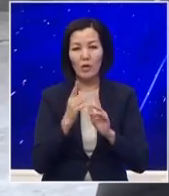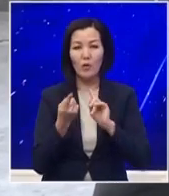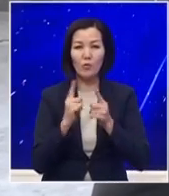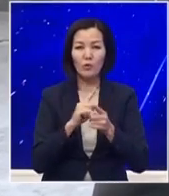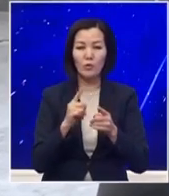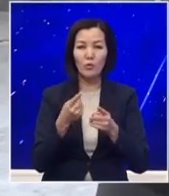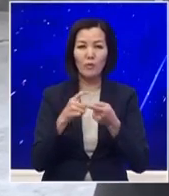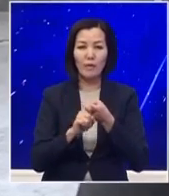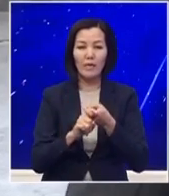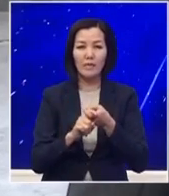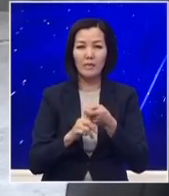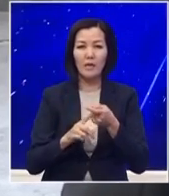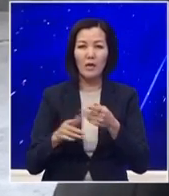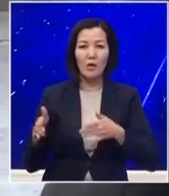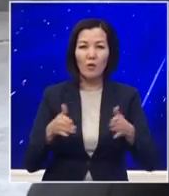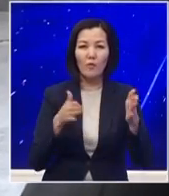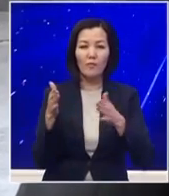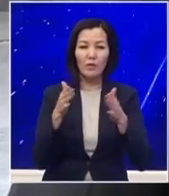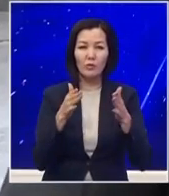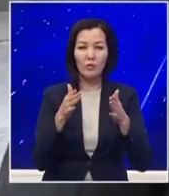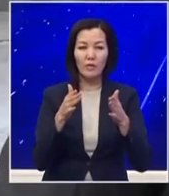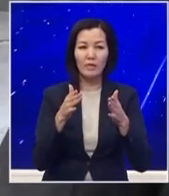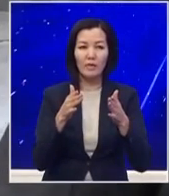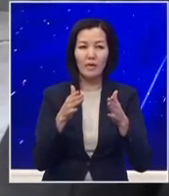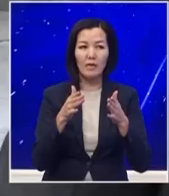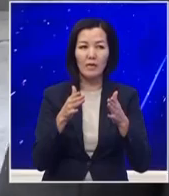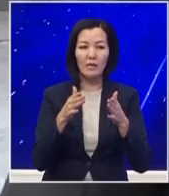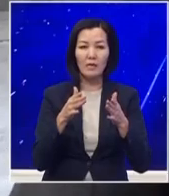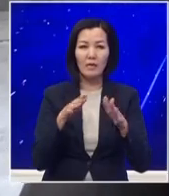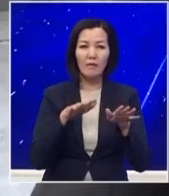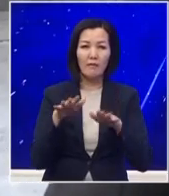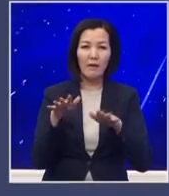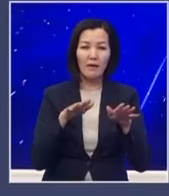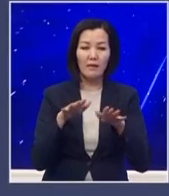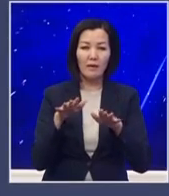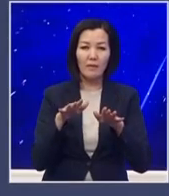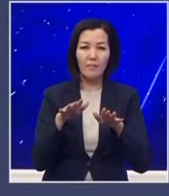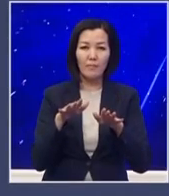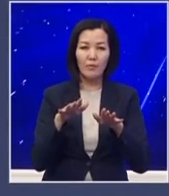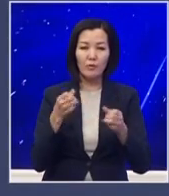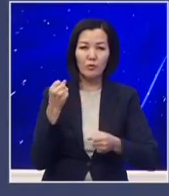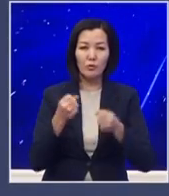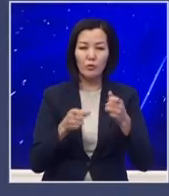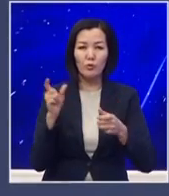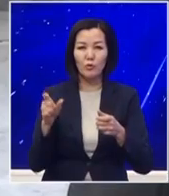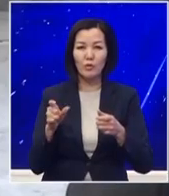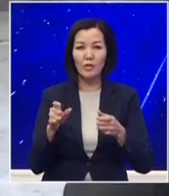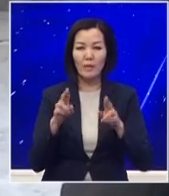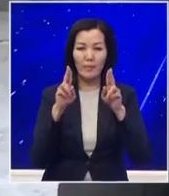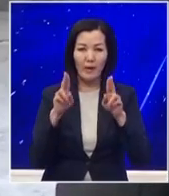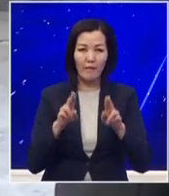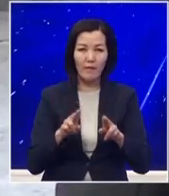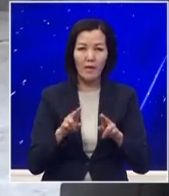өзгеруіне байланысты облыс автожолдарының жекелеген учаскелерінде көк тайғағына байланысты жүргізушілер жол